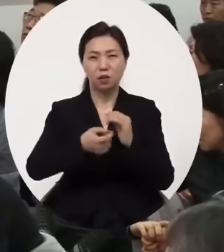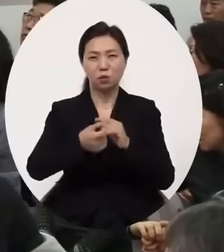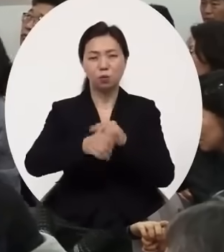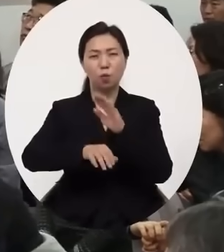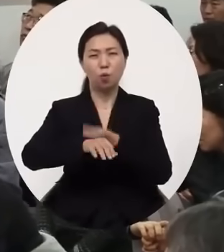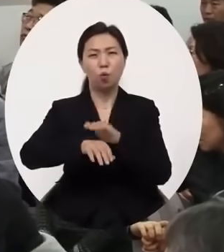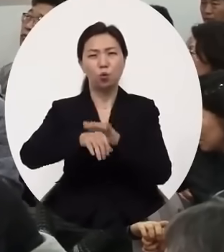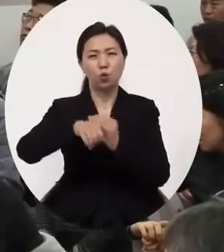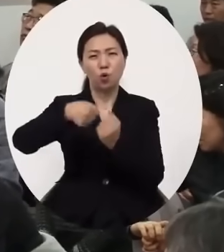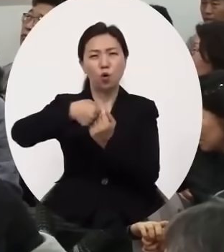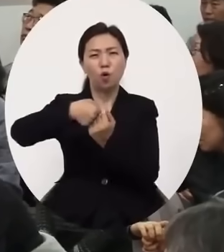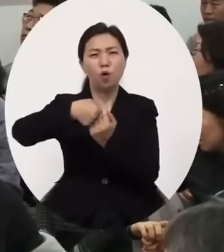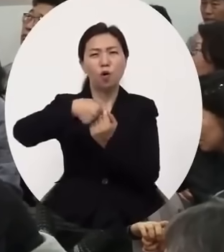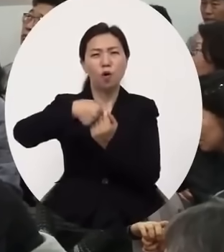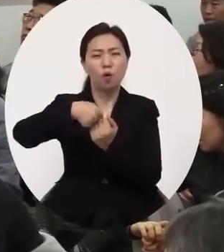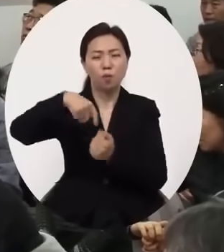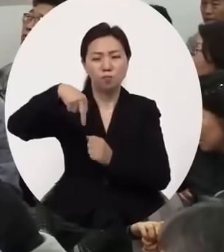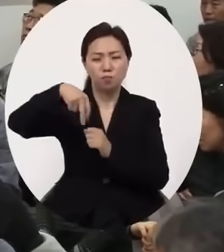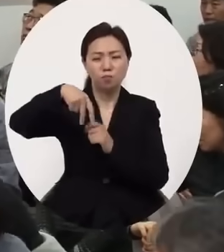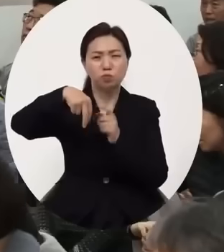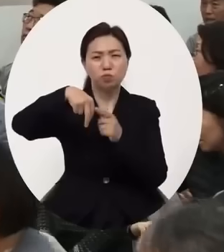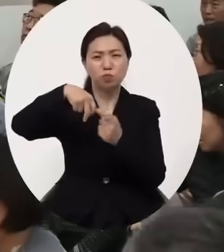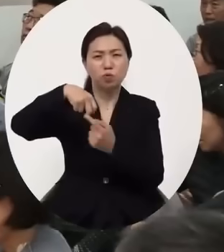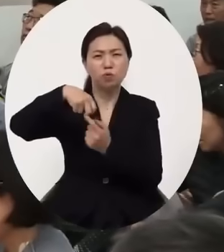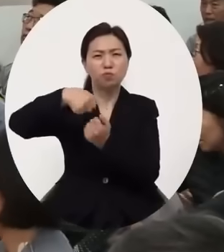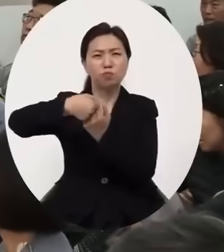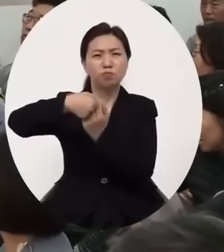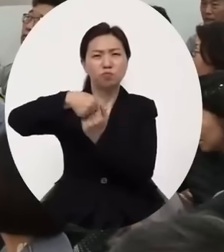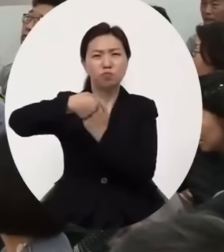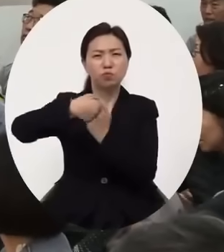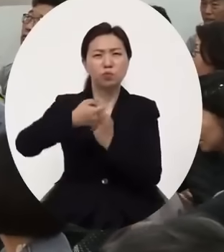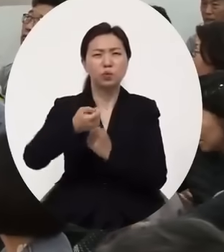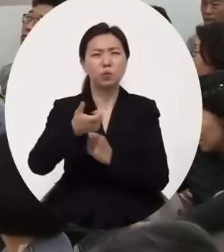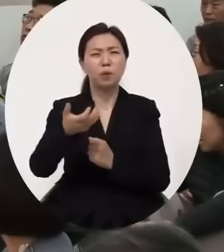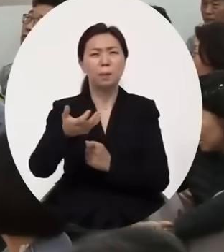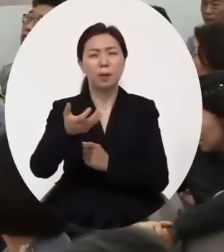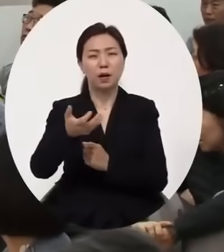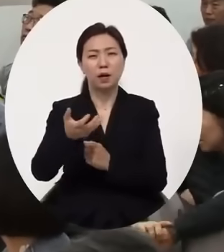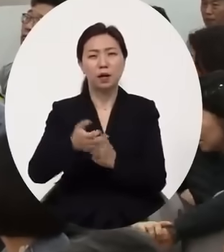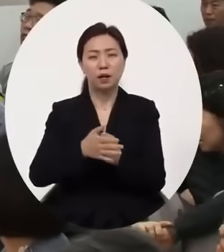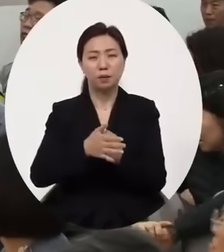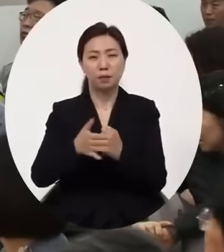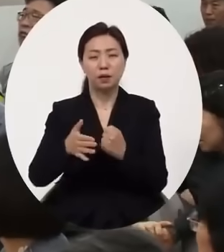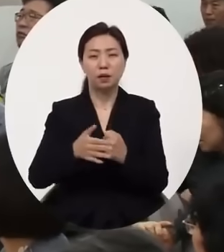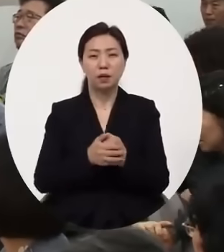이 오른쪽 무릎이 시큰거리거든요. 네. 그래서 이제